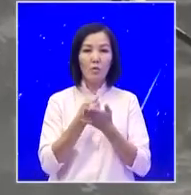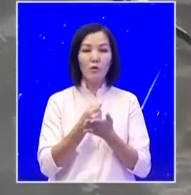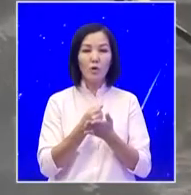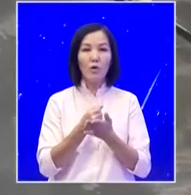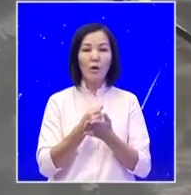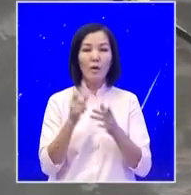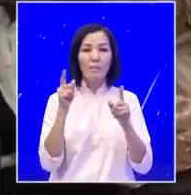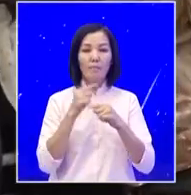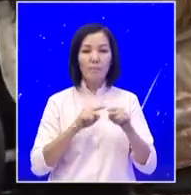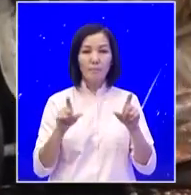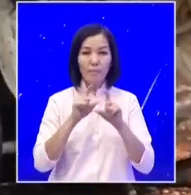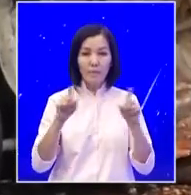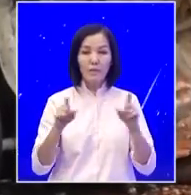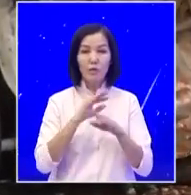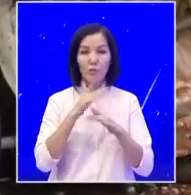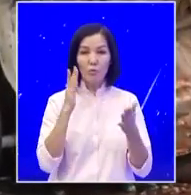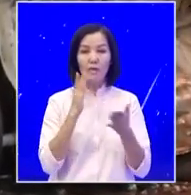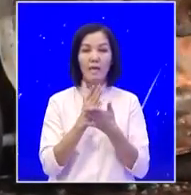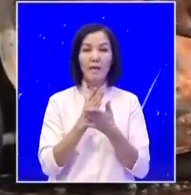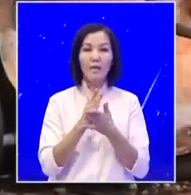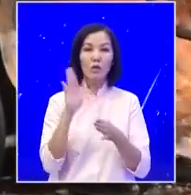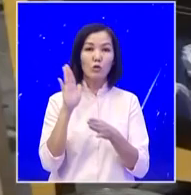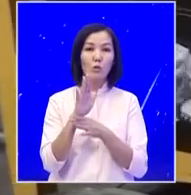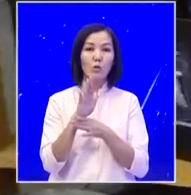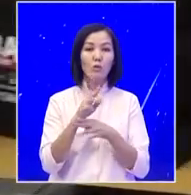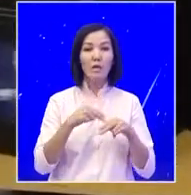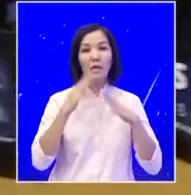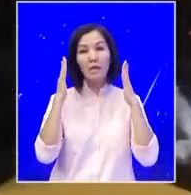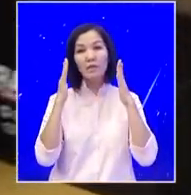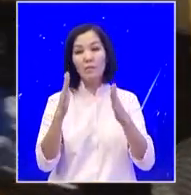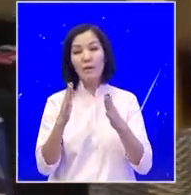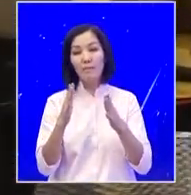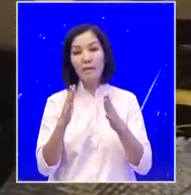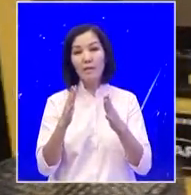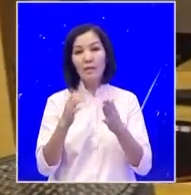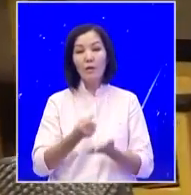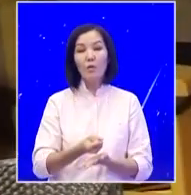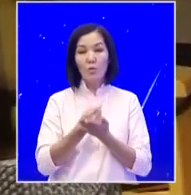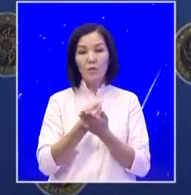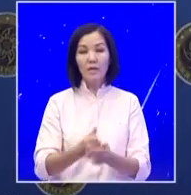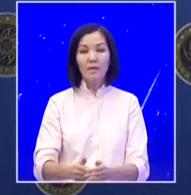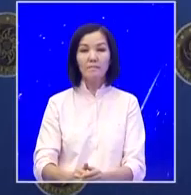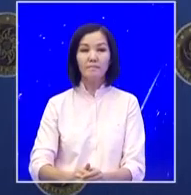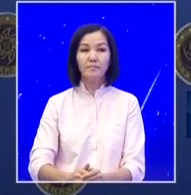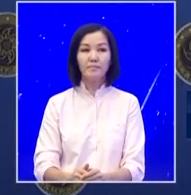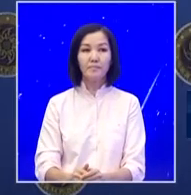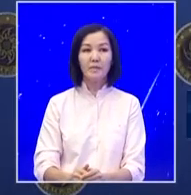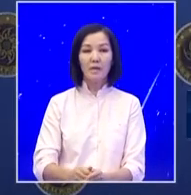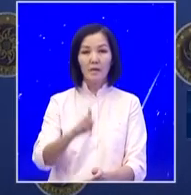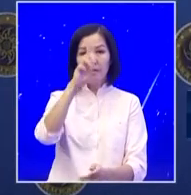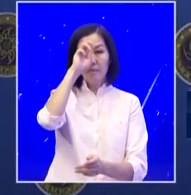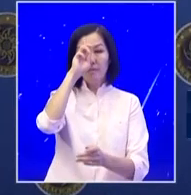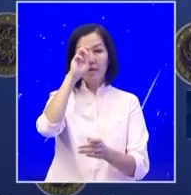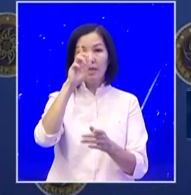бизнес субъектілері көбеймек. Жетісулық кәсіпкерлер жолдауда ерекше мән берілген осы қадамды қолдайды. Мемлекеттік